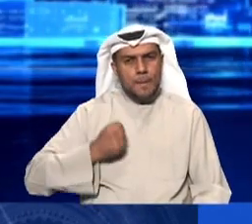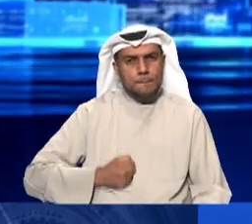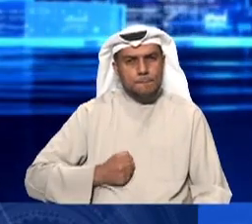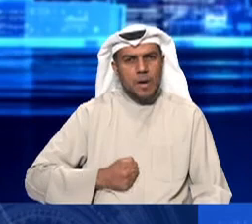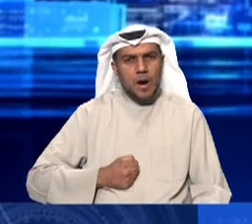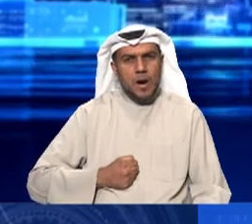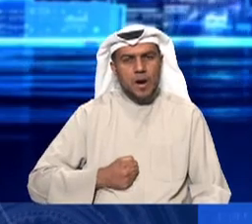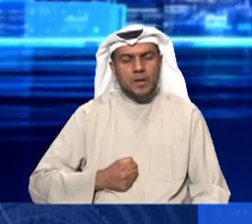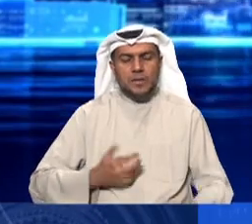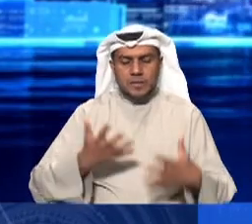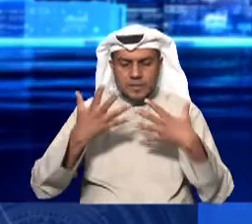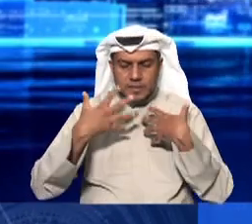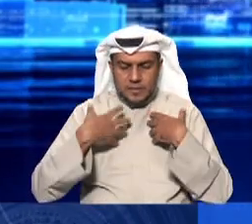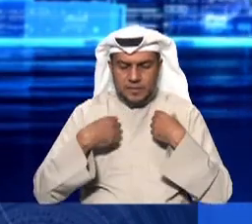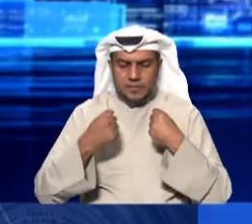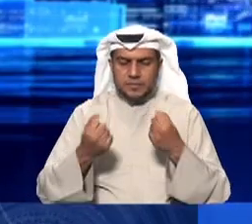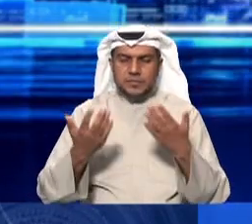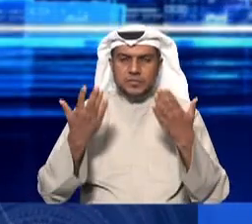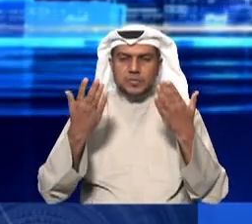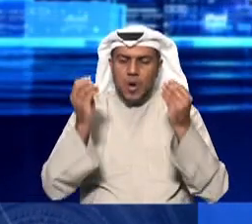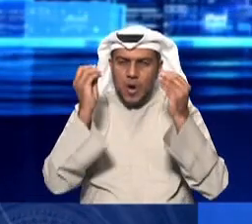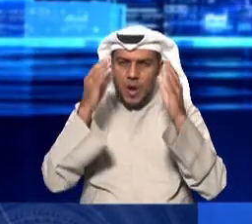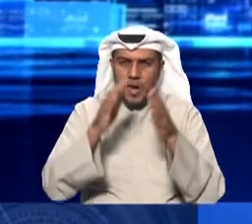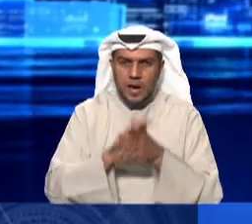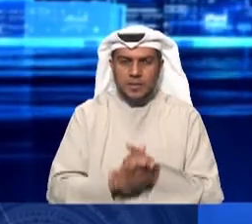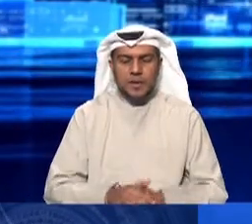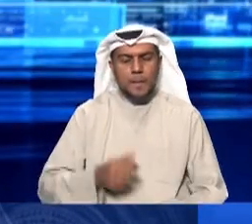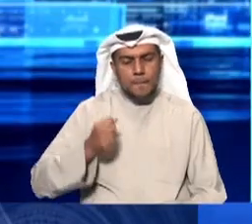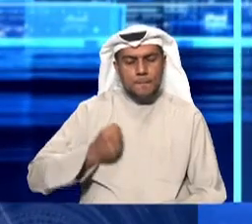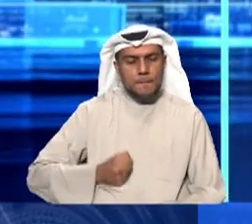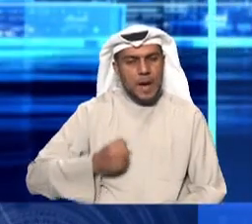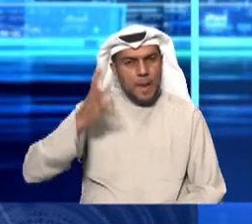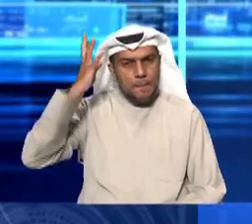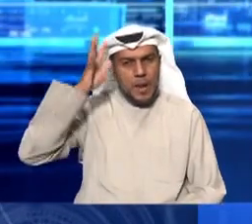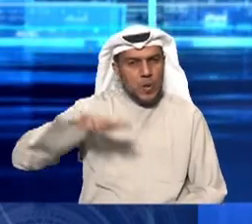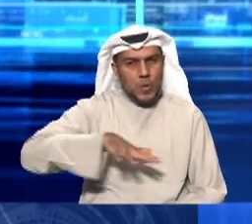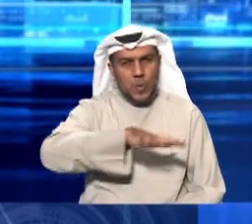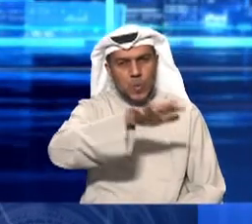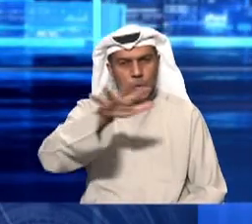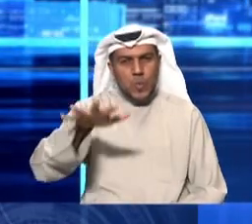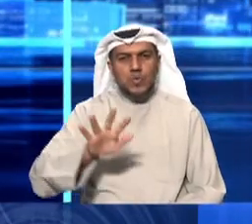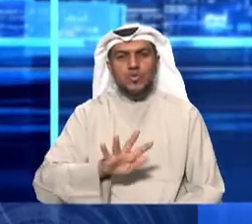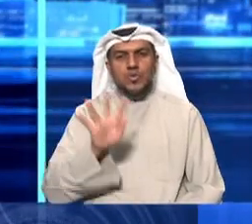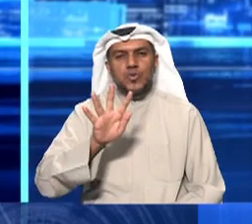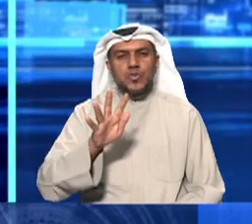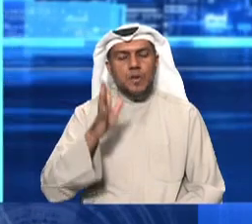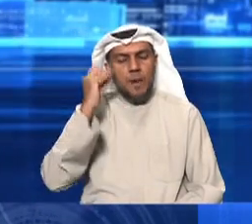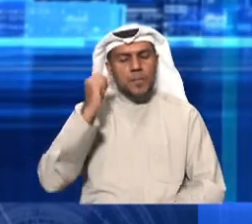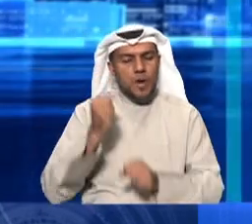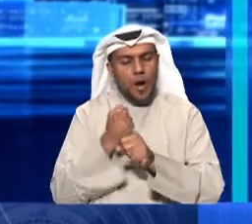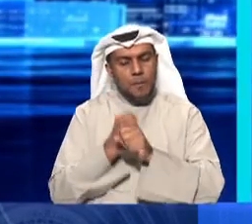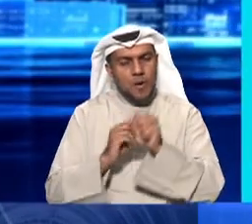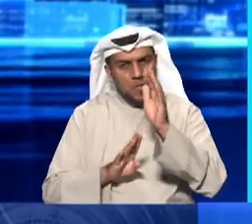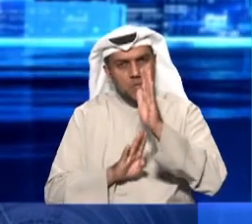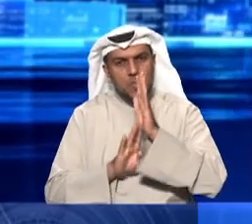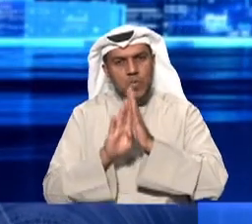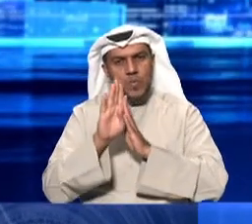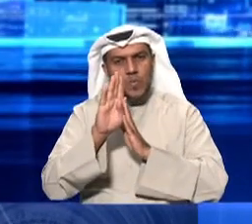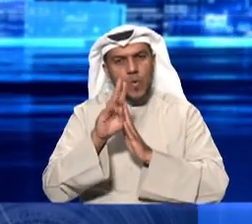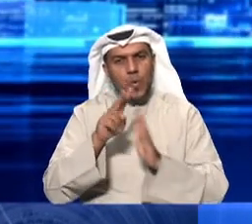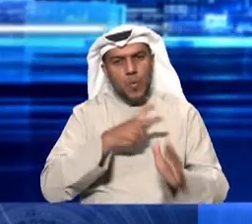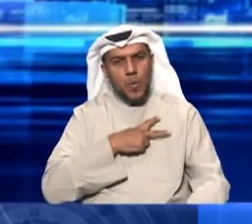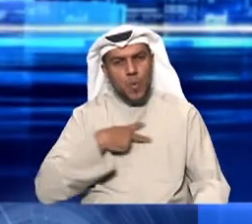لجلالته موفور الصحة وتمام العافية ولمملكة البحرين وشعبها الشقيق كل الرقي والازدهار في ظل القيادة